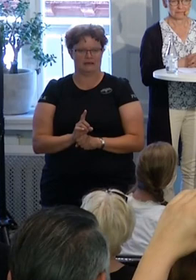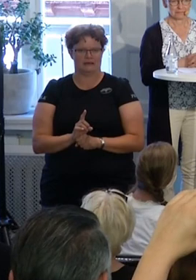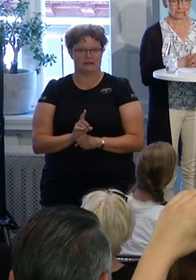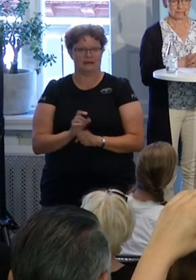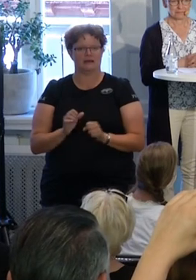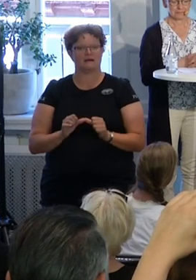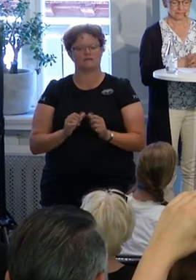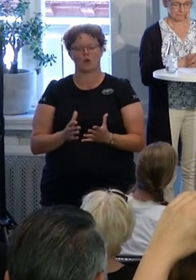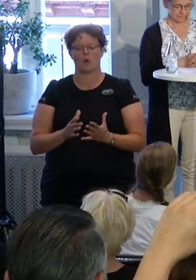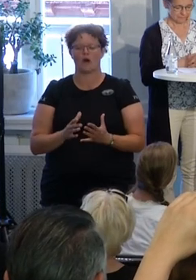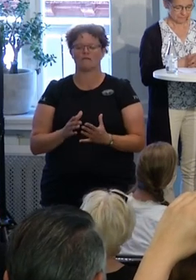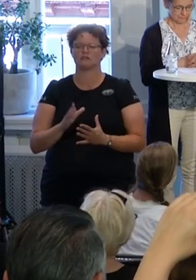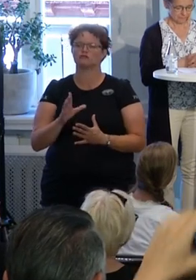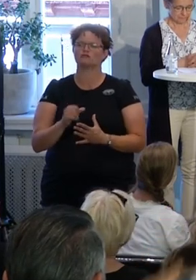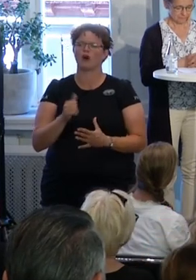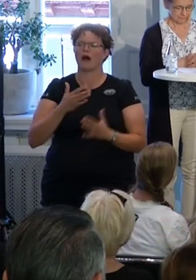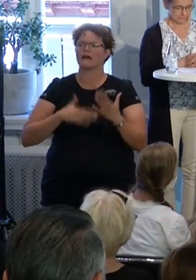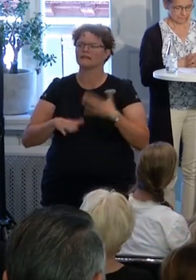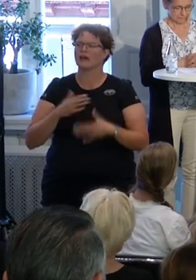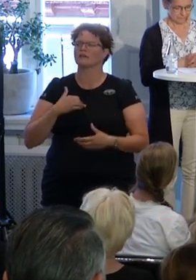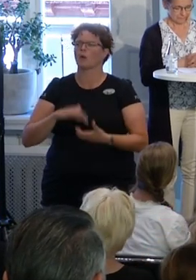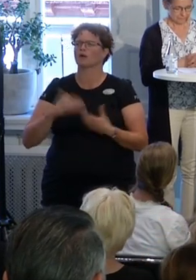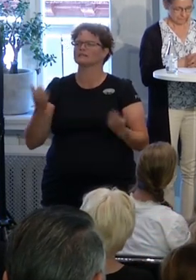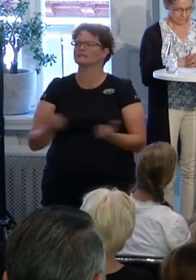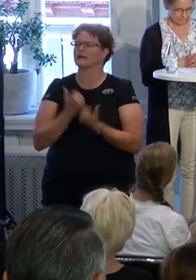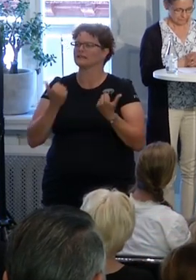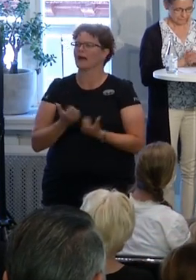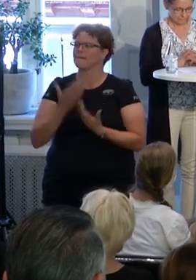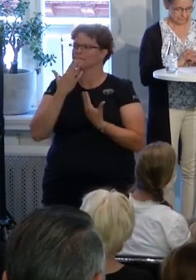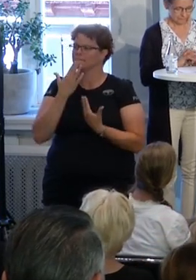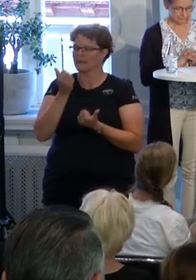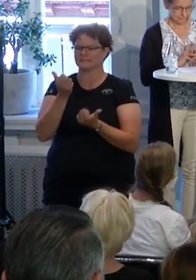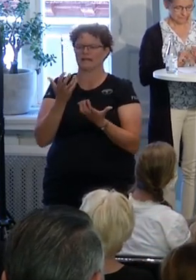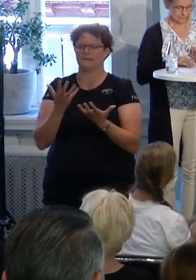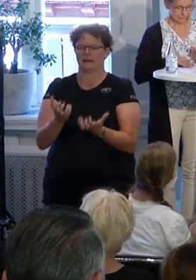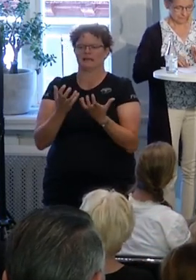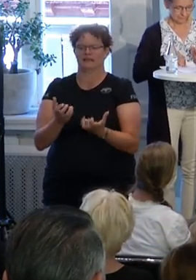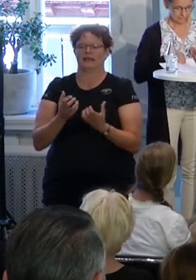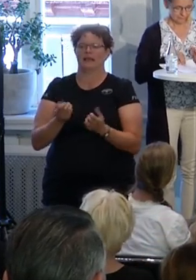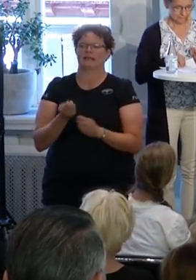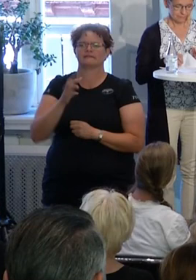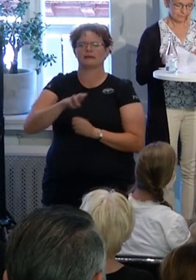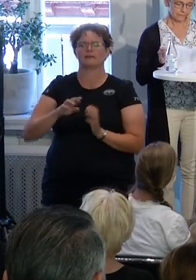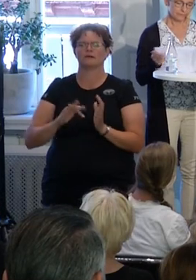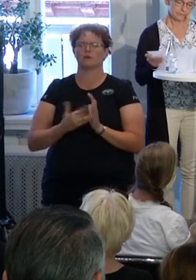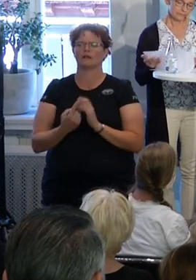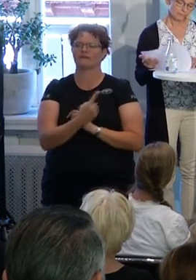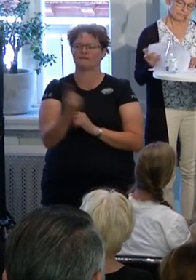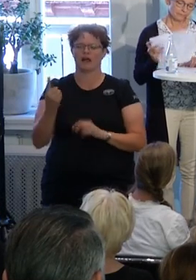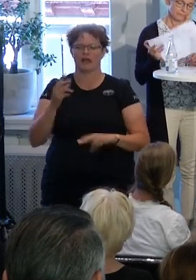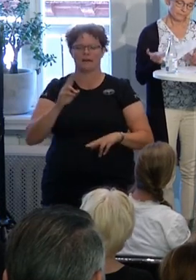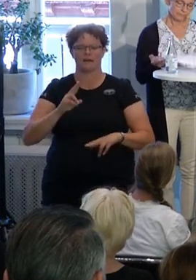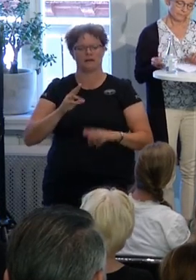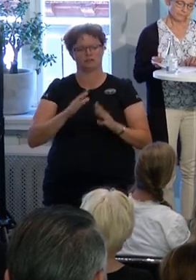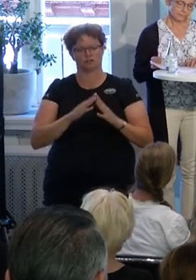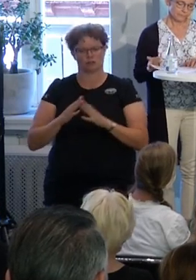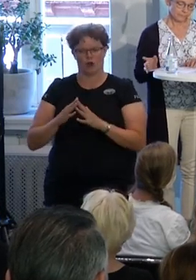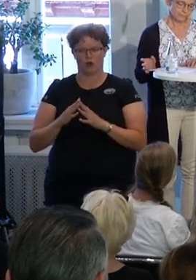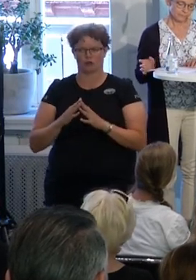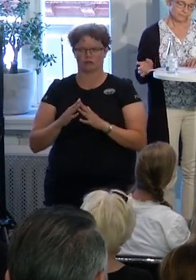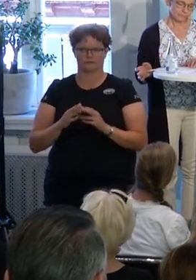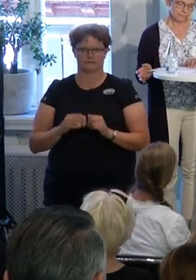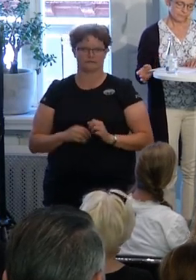ett intressant och spännande best practice-exempel från respektive ort på